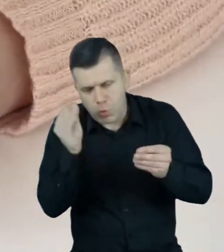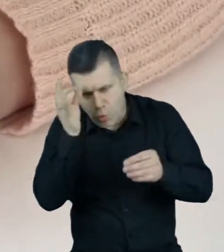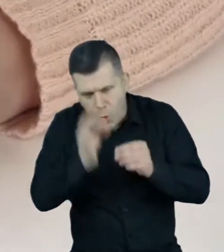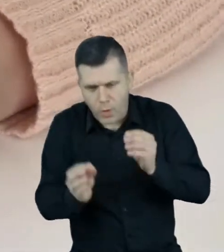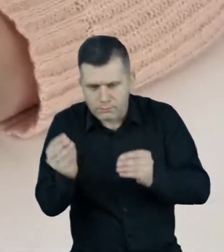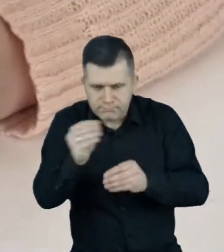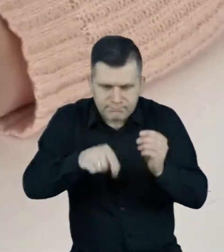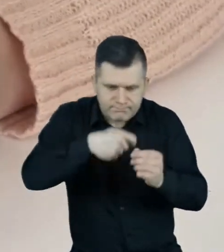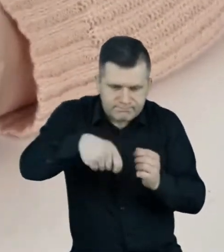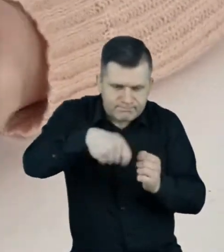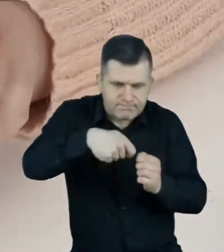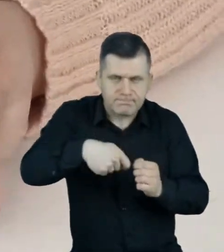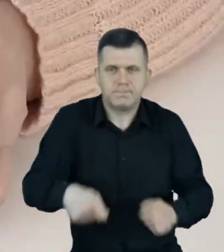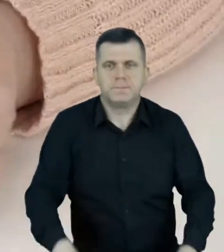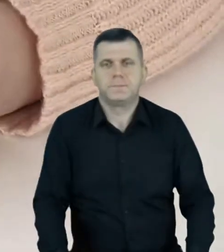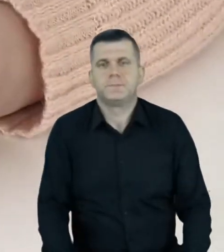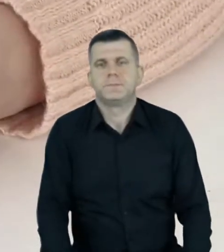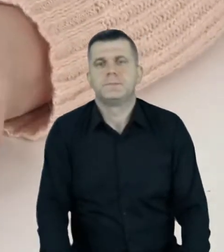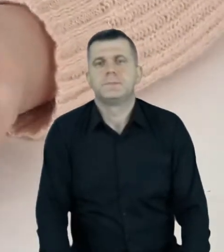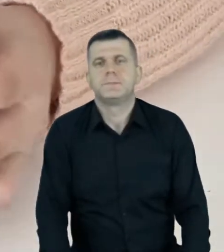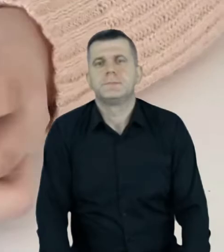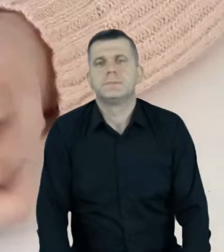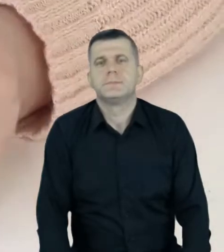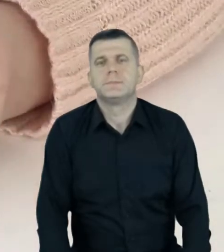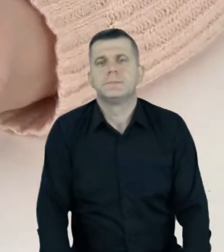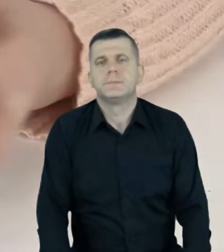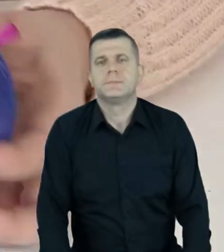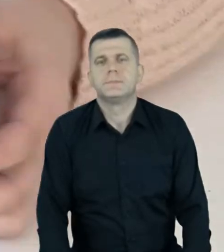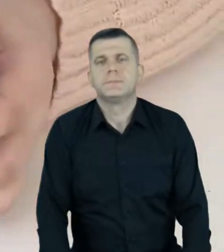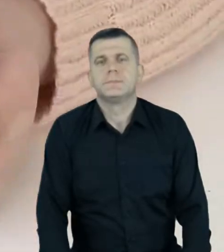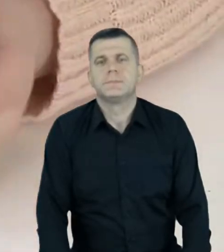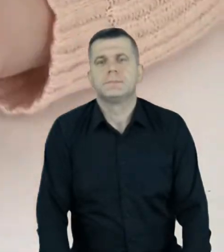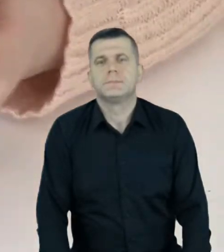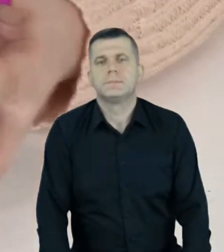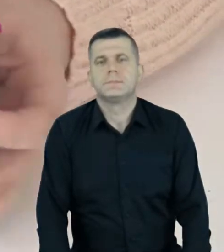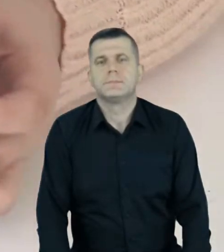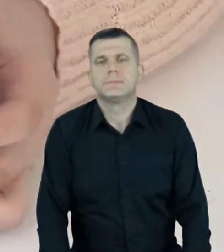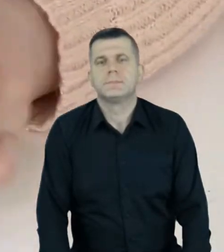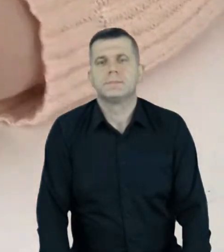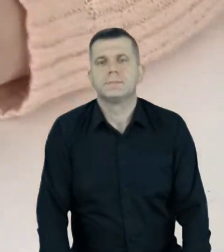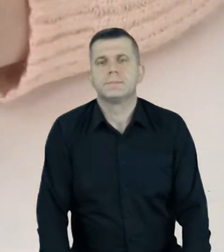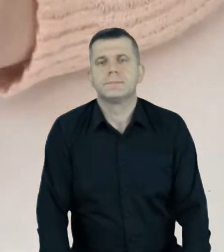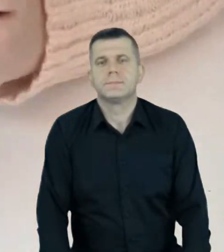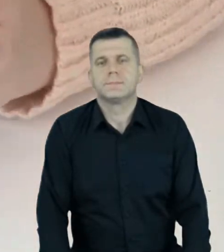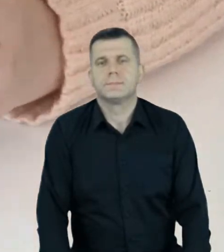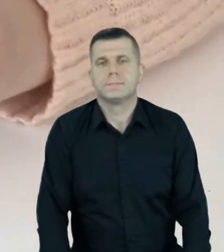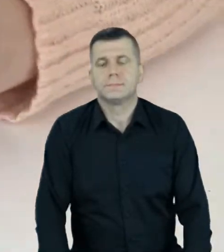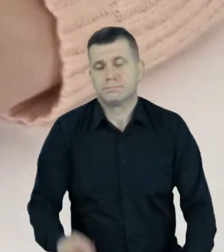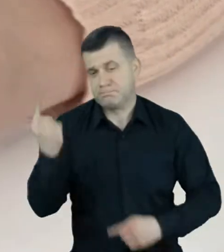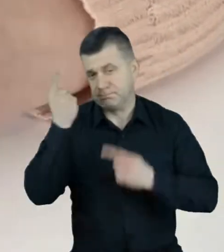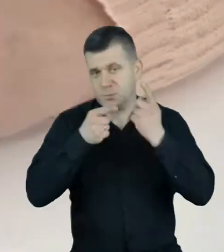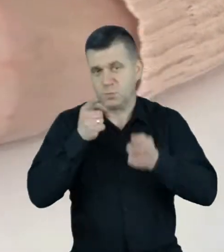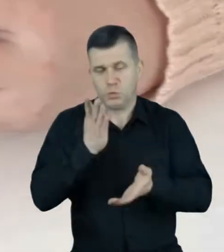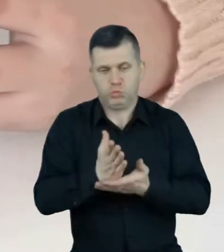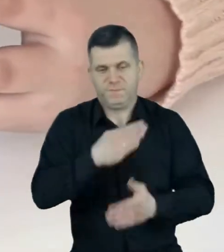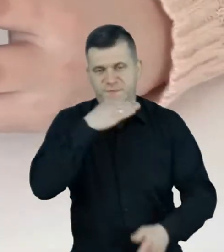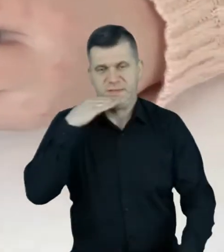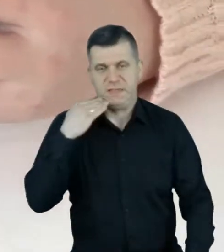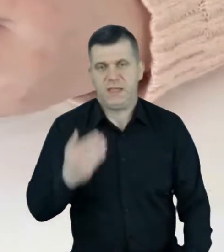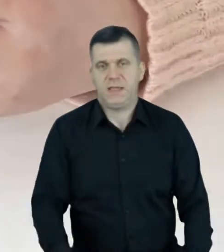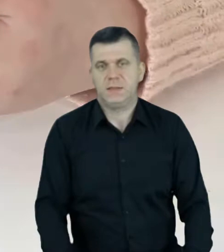dobrze dobrze otoczone nasze Ogar Downa wszyscy ale myślę że tyle